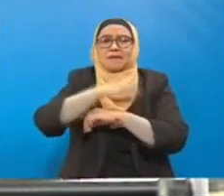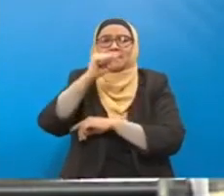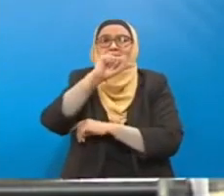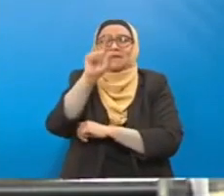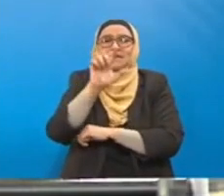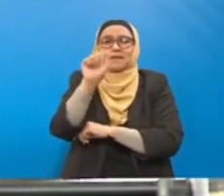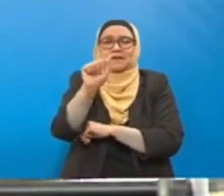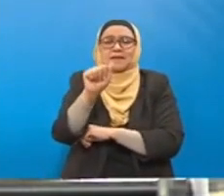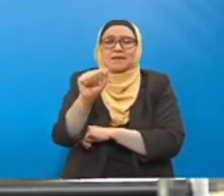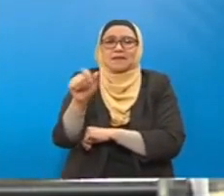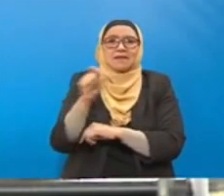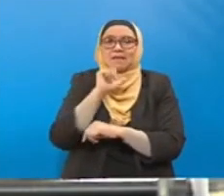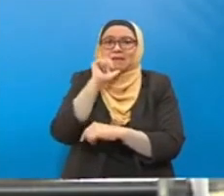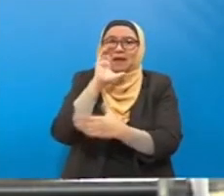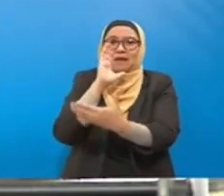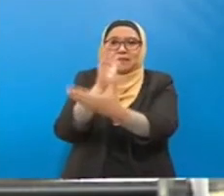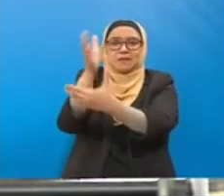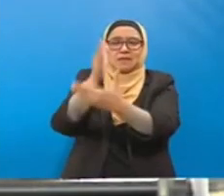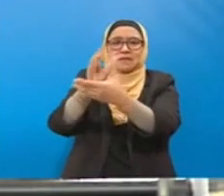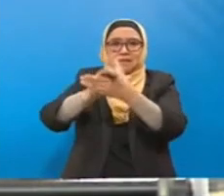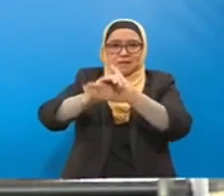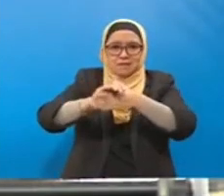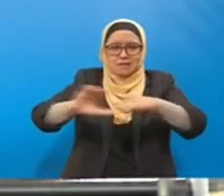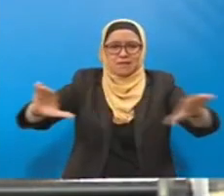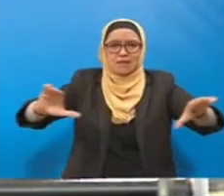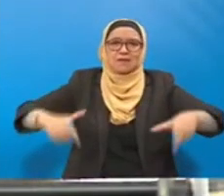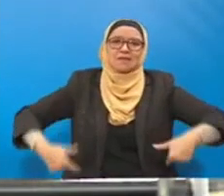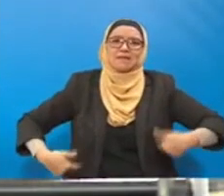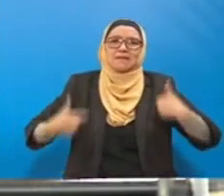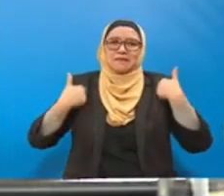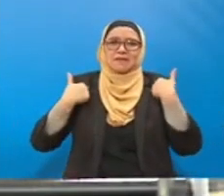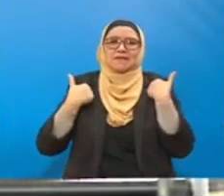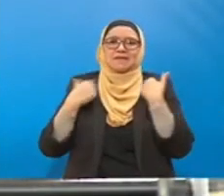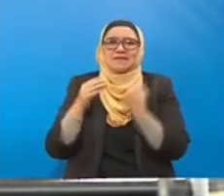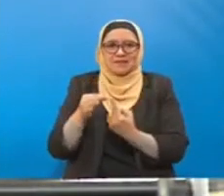akan tidak di ancam keselamatan nyawa mereka khususnya megathrust Aceh